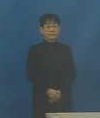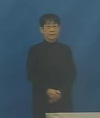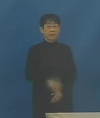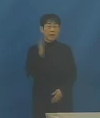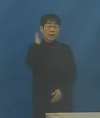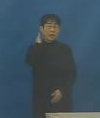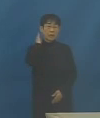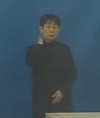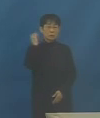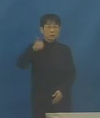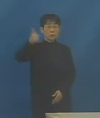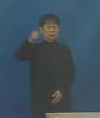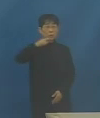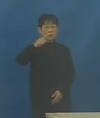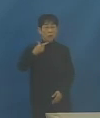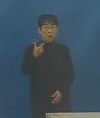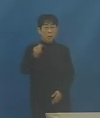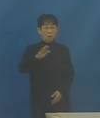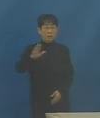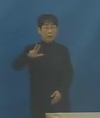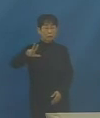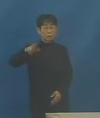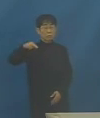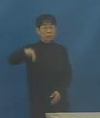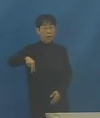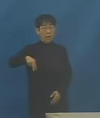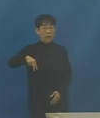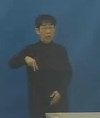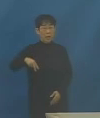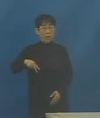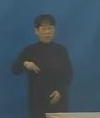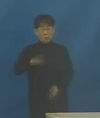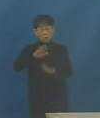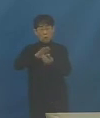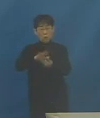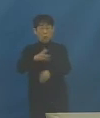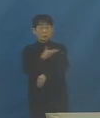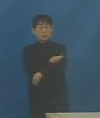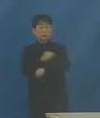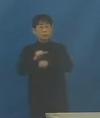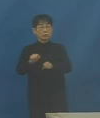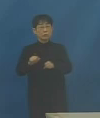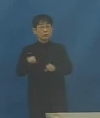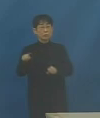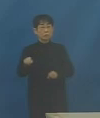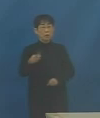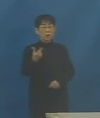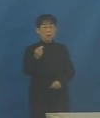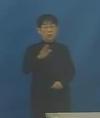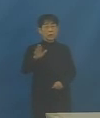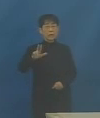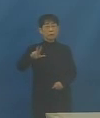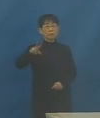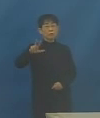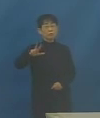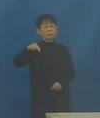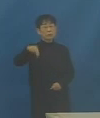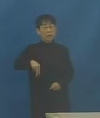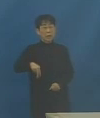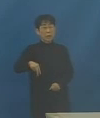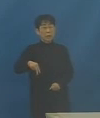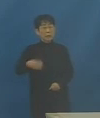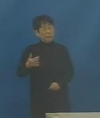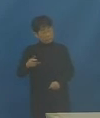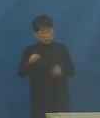モデルなの要望接種をするという報道がありますけどもモデルな何の問題もございませんあの